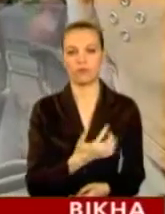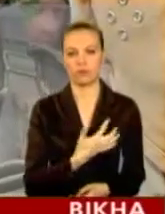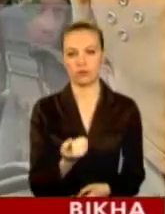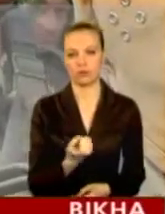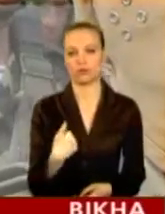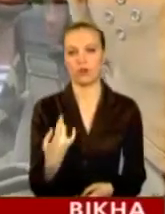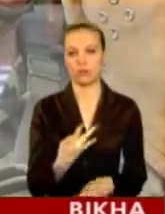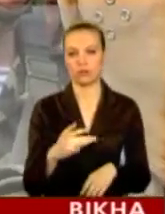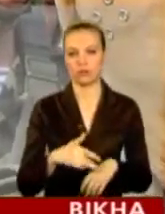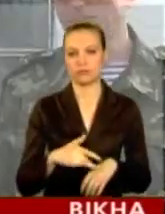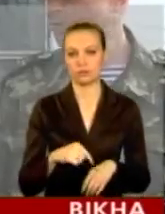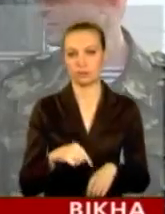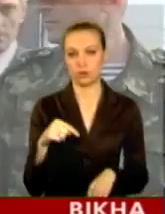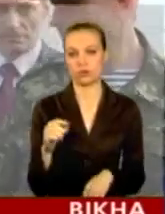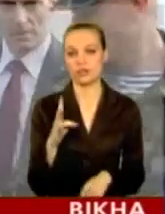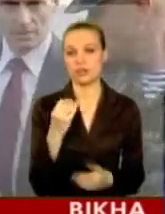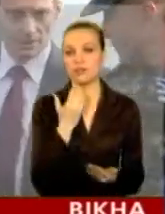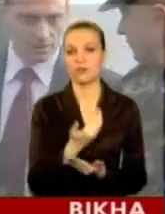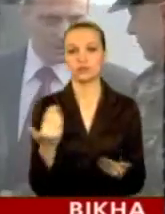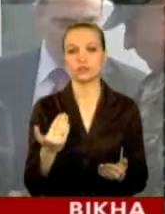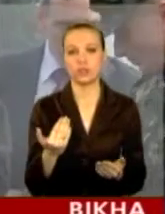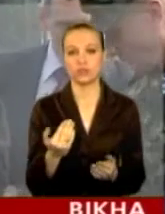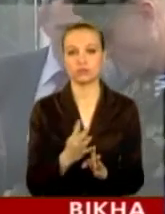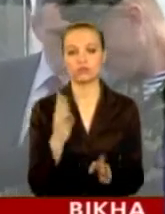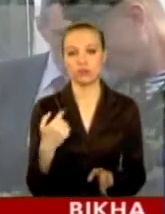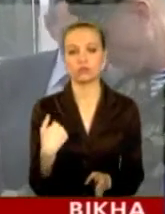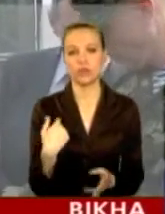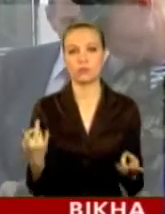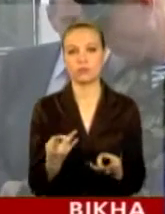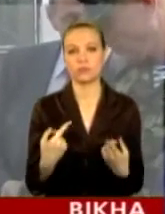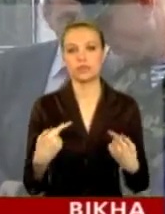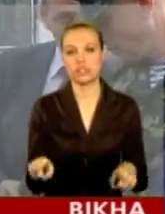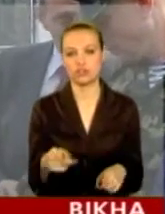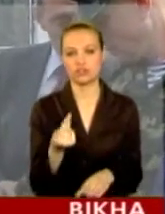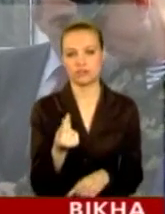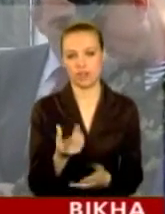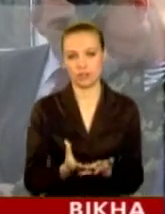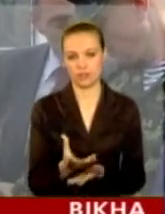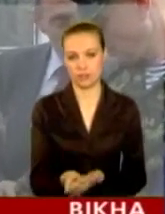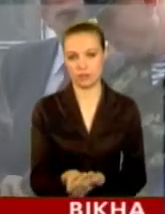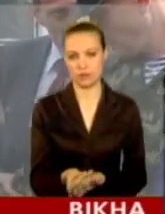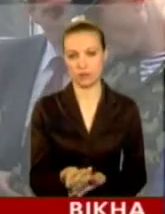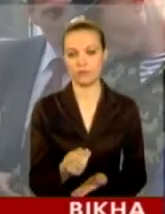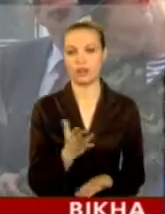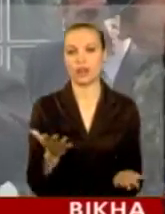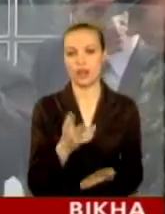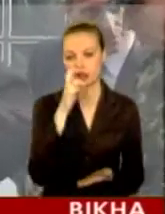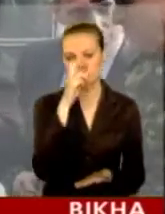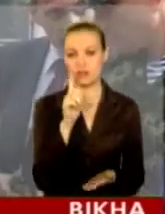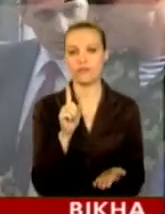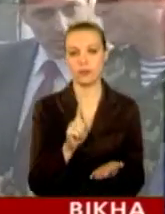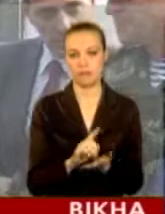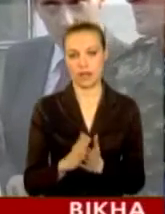потрібен патріотизм. Не в останню чергу нам і потрібно інше фінансове забезпечення, яке